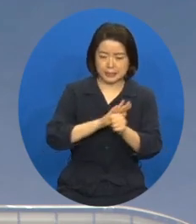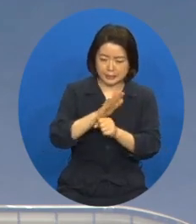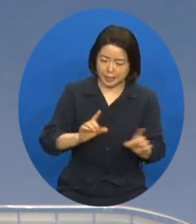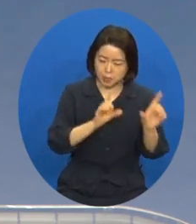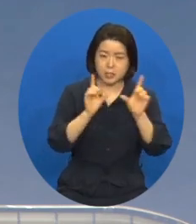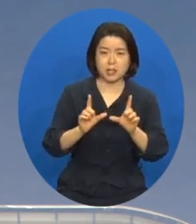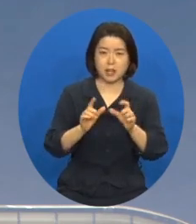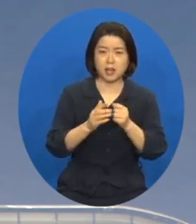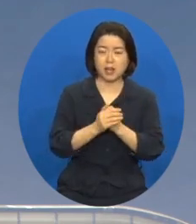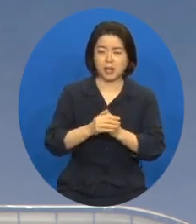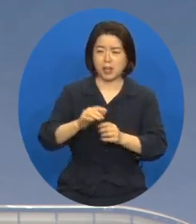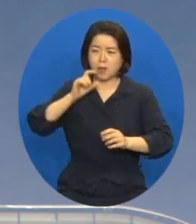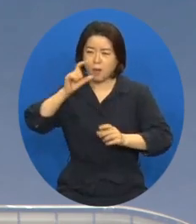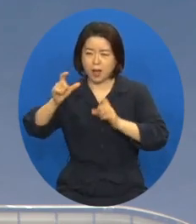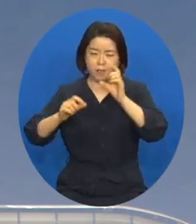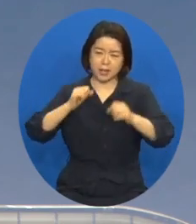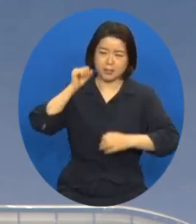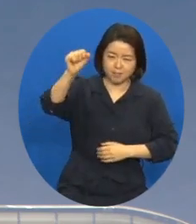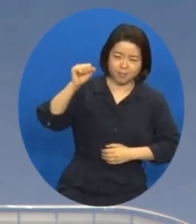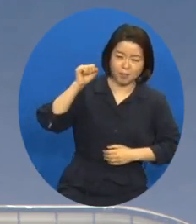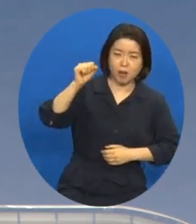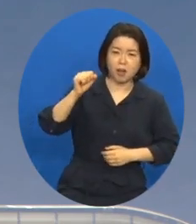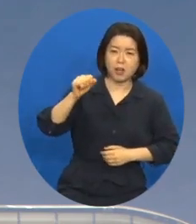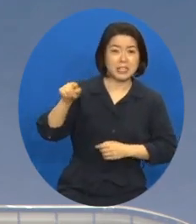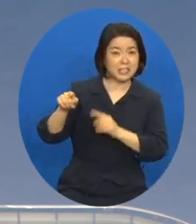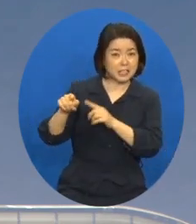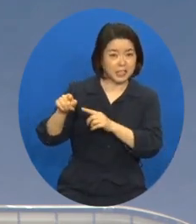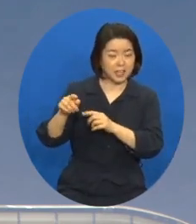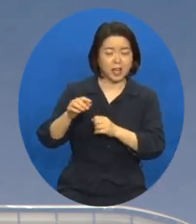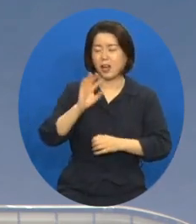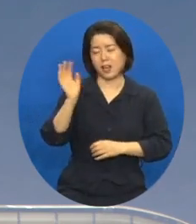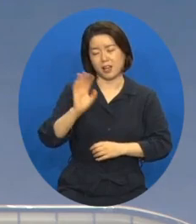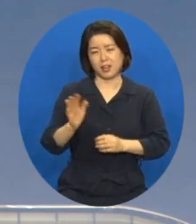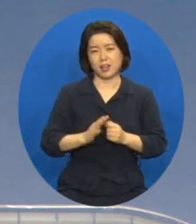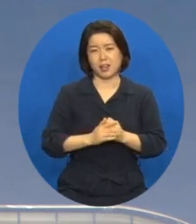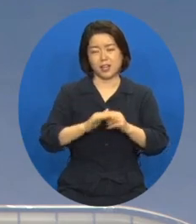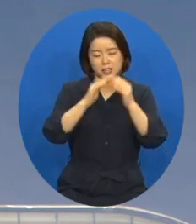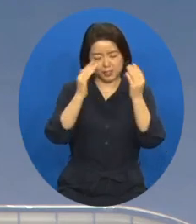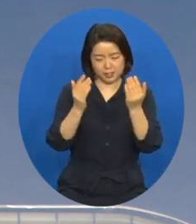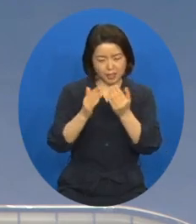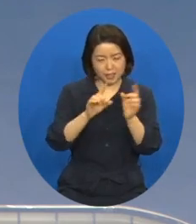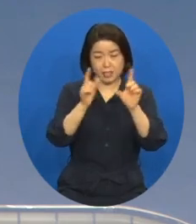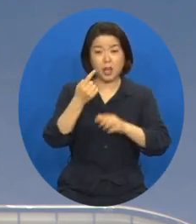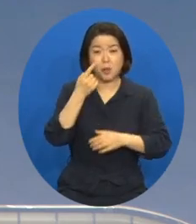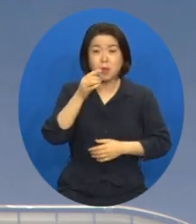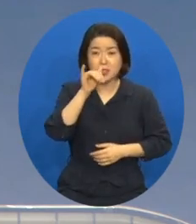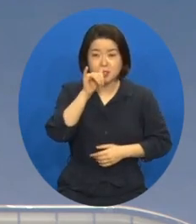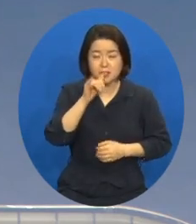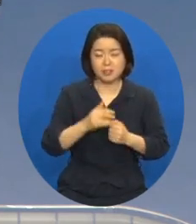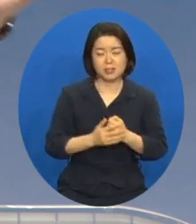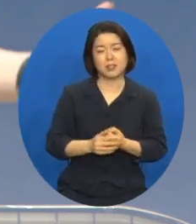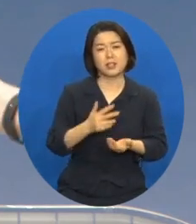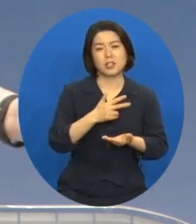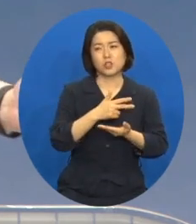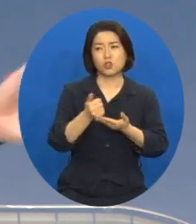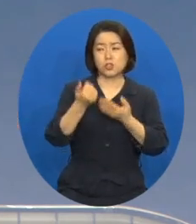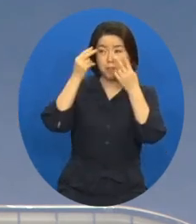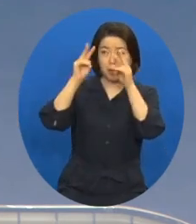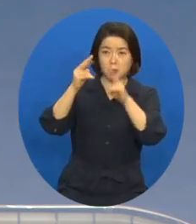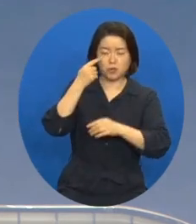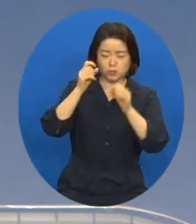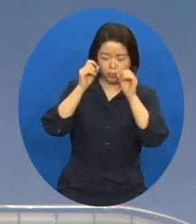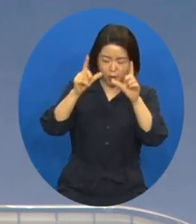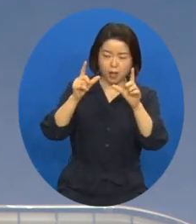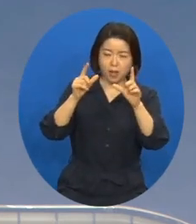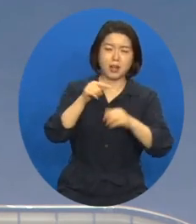살자, 구호를 외친다고 되는 거 아니에요. 다 살아봤잖아요. 진짜 주님을 바라보는 눈이 뜨여야